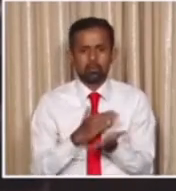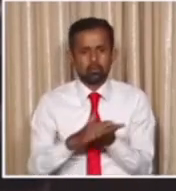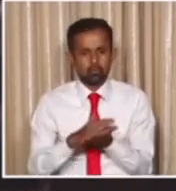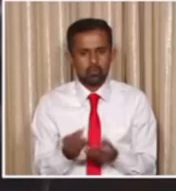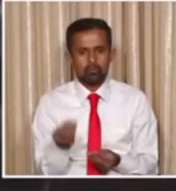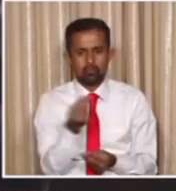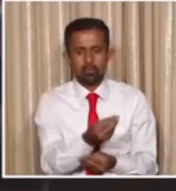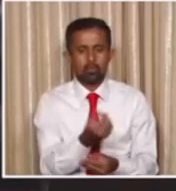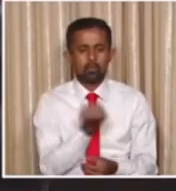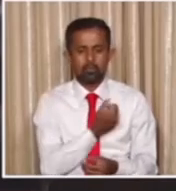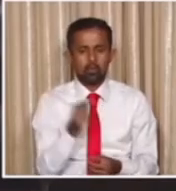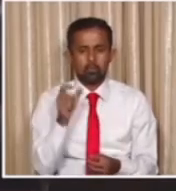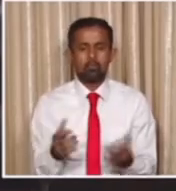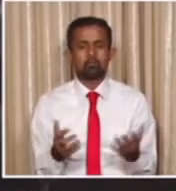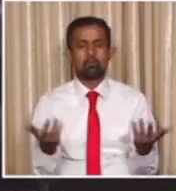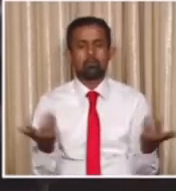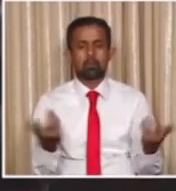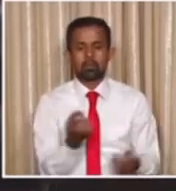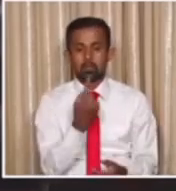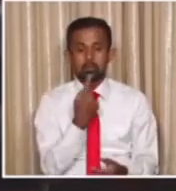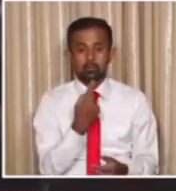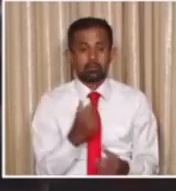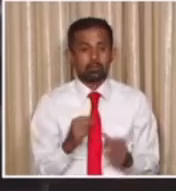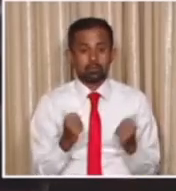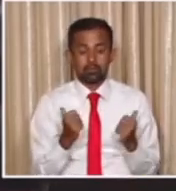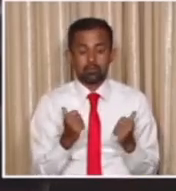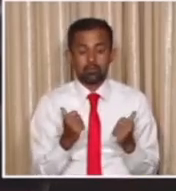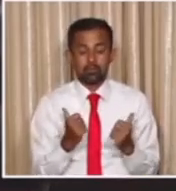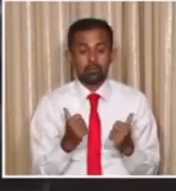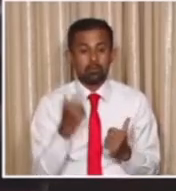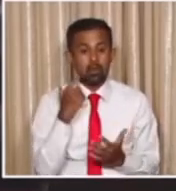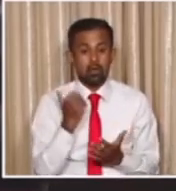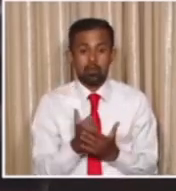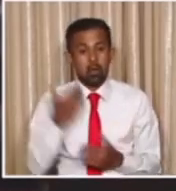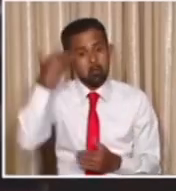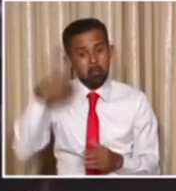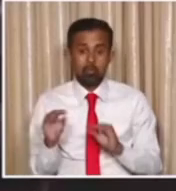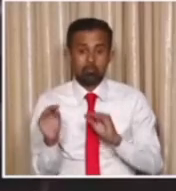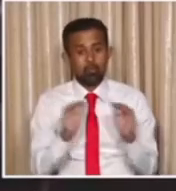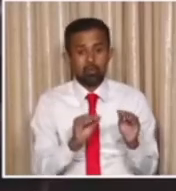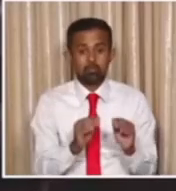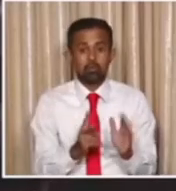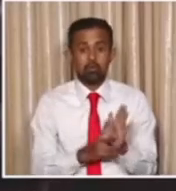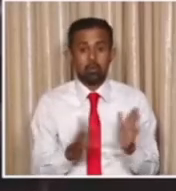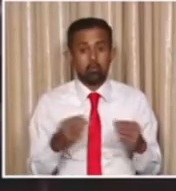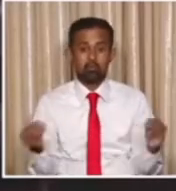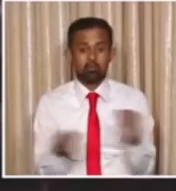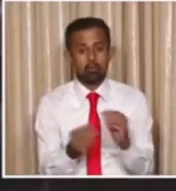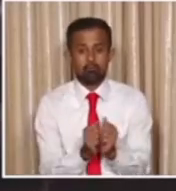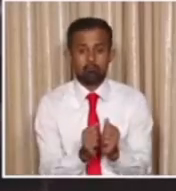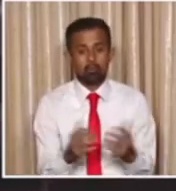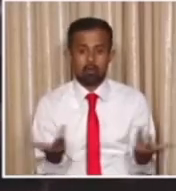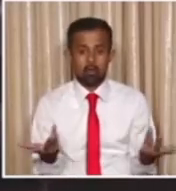සලසන්න වෛද්‍යවරු නැහැ කියන්නේ ජීවිතත් එක්ක මේ කරන සටන, ජීවිත නැති වුණාට පස්සේ අපිට මේ පුරප්පාඩු පුරවල වැඩක් නැහැ.